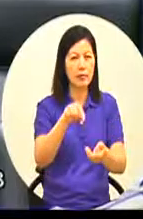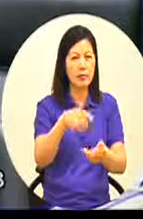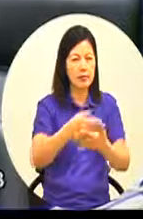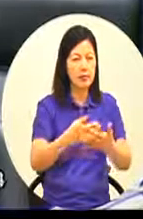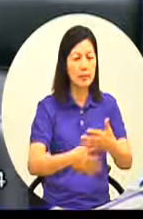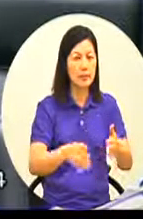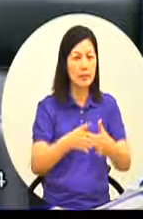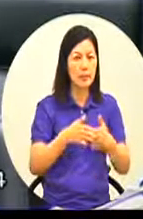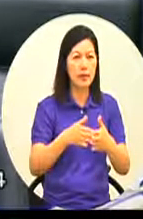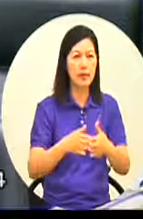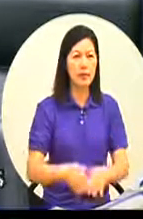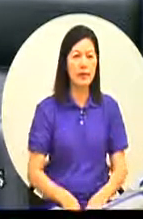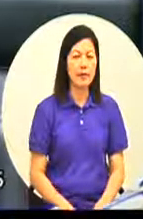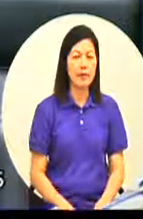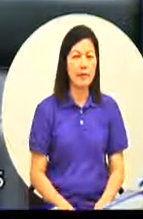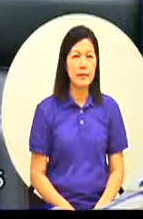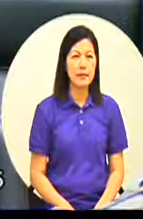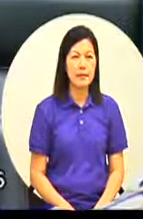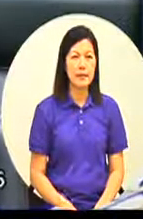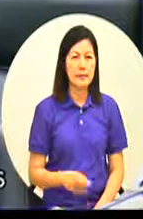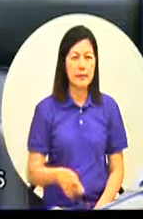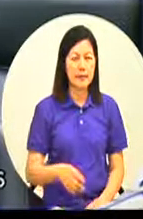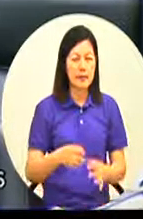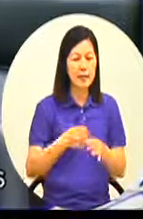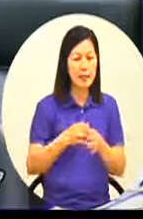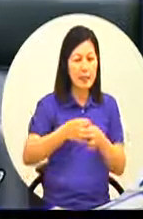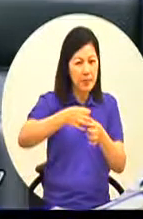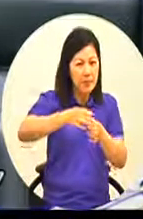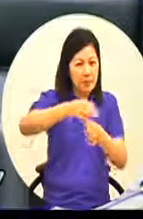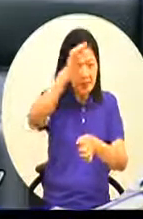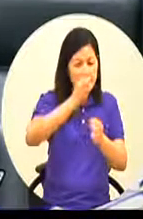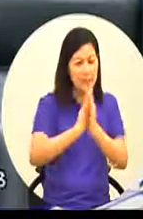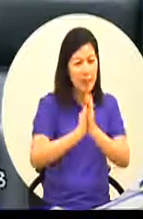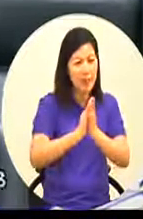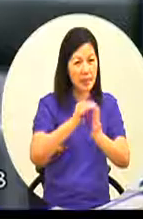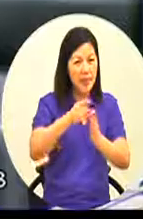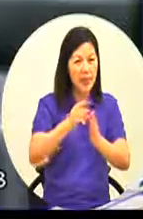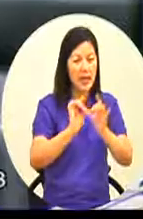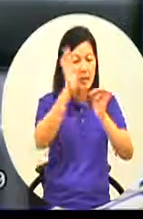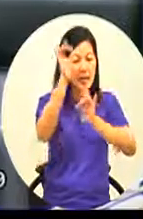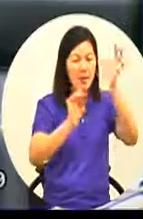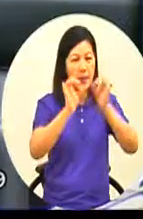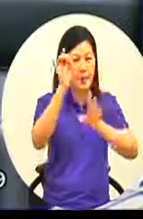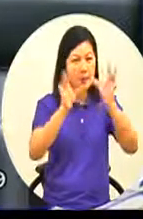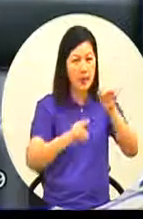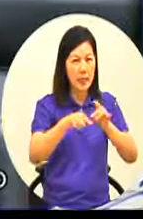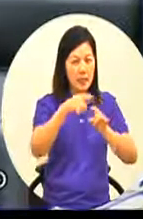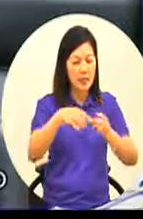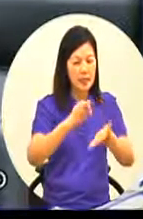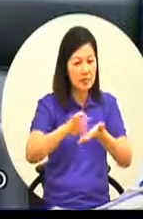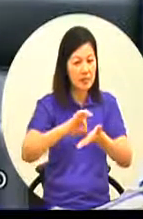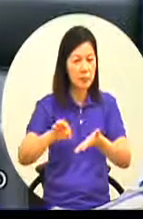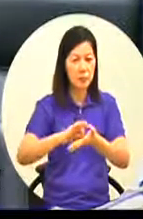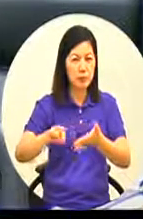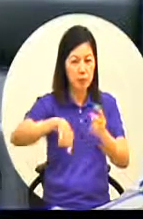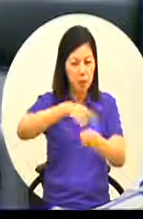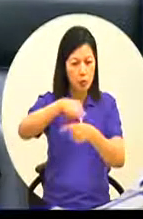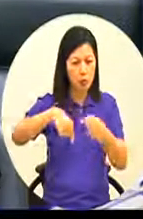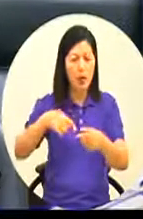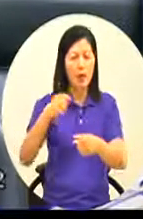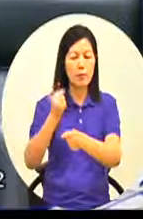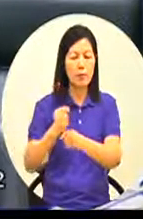广这样购置啊，我们这个香枝啊金纸。还有这炮竹烟火这个费用哈，转做公